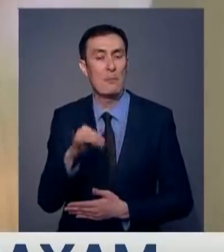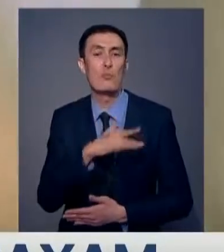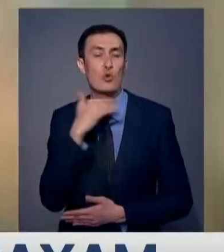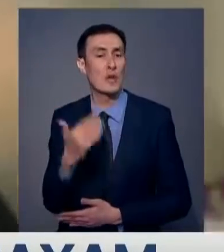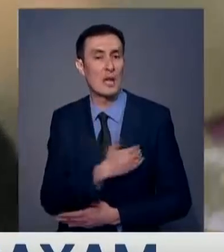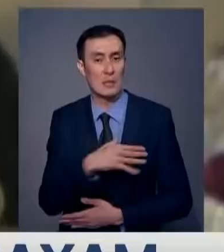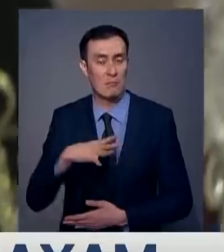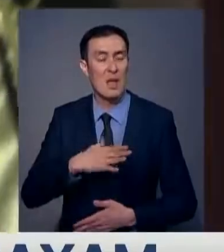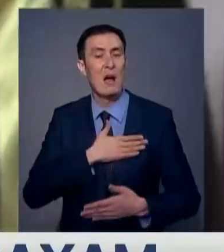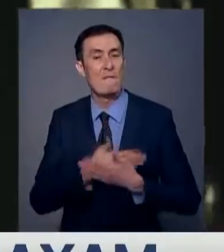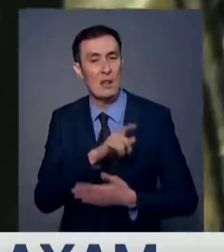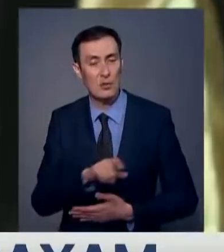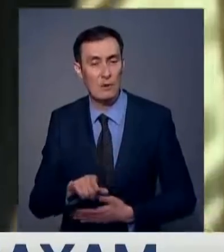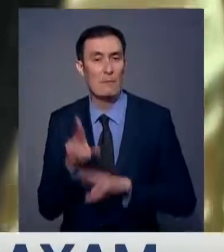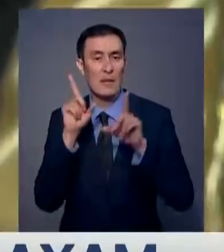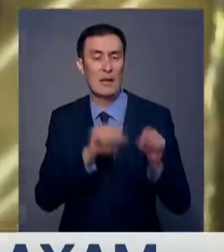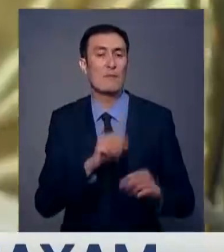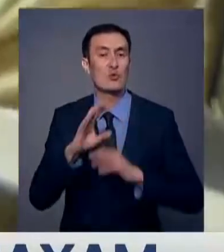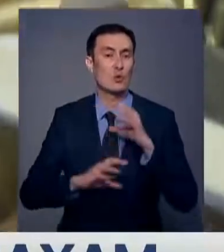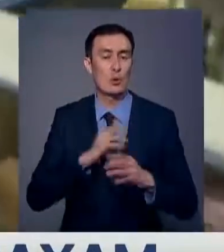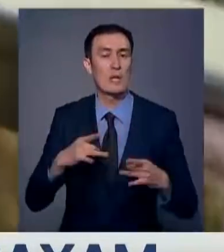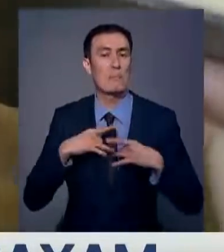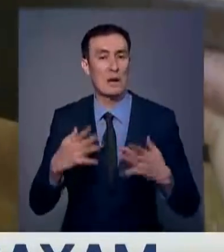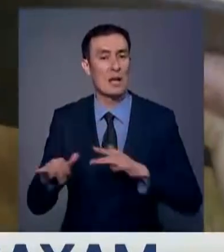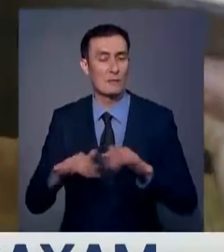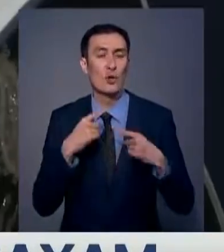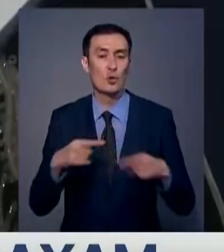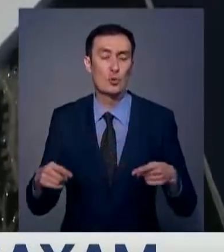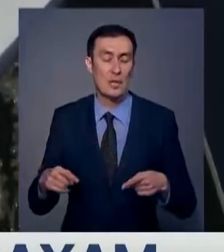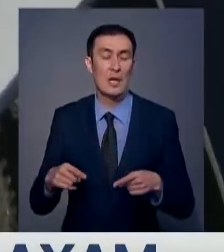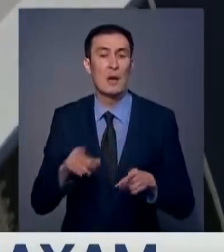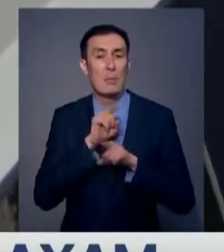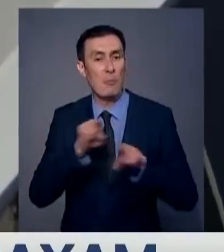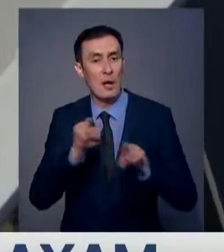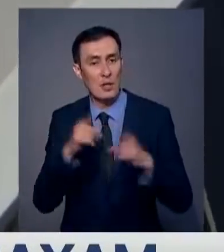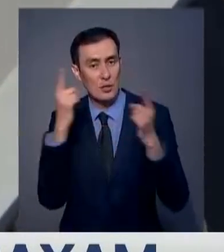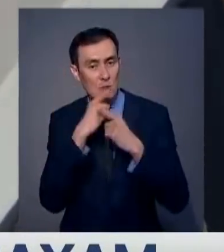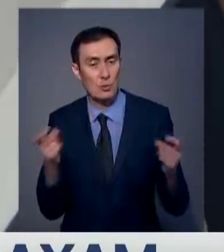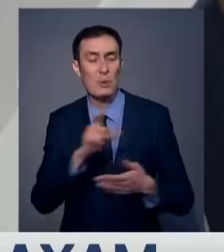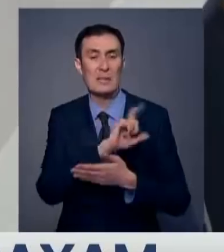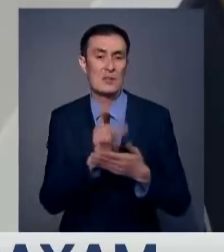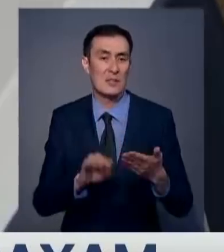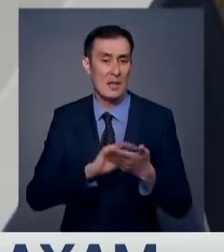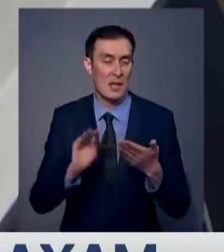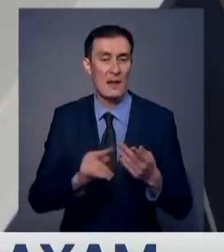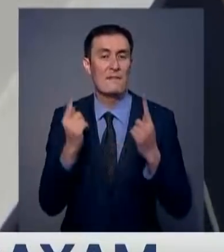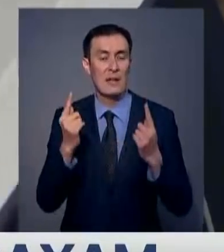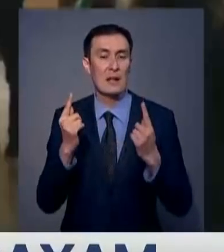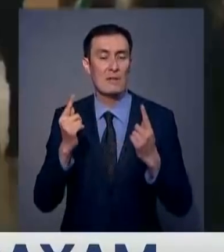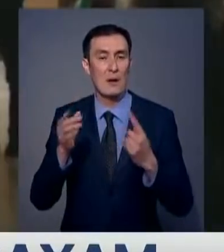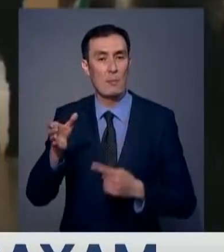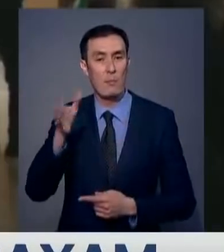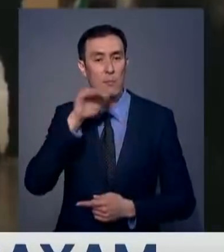намерены стать волонтерами, выехав на международные празднования. Другие на местах пропагандируют произведения великого поэта и